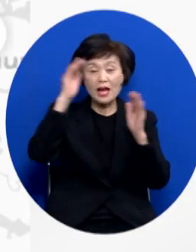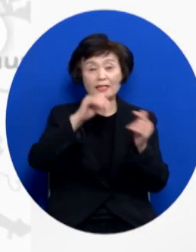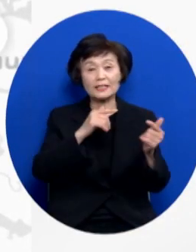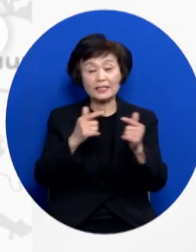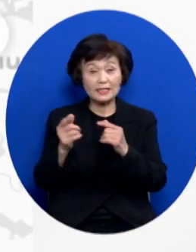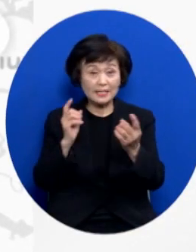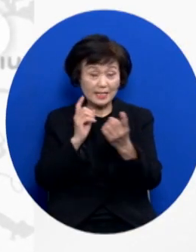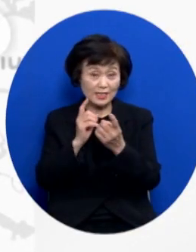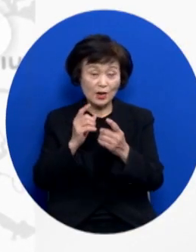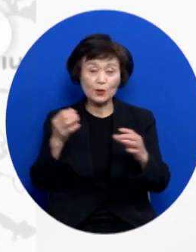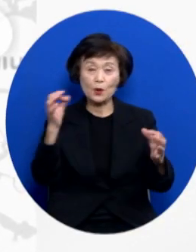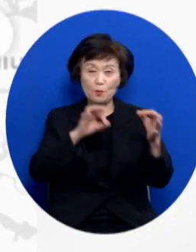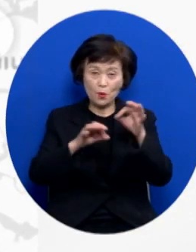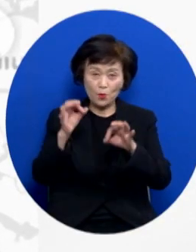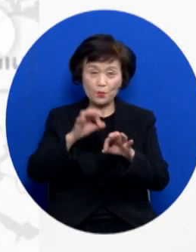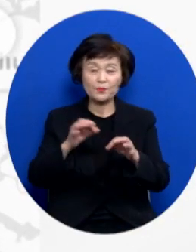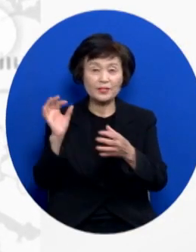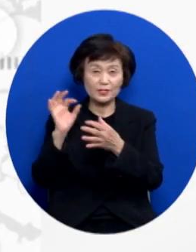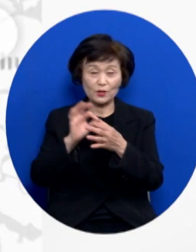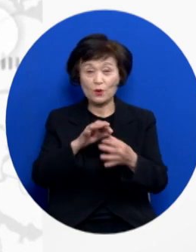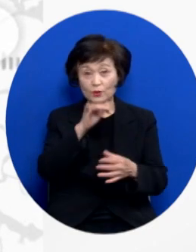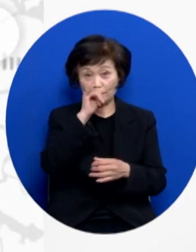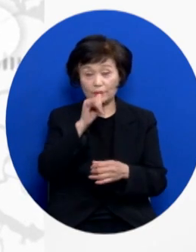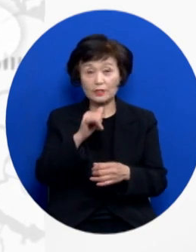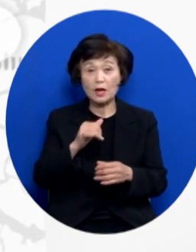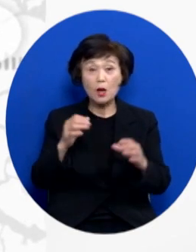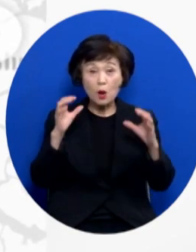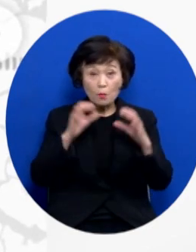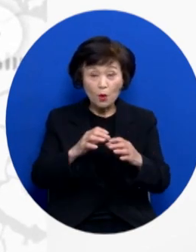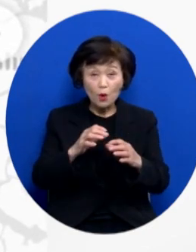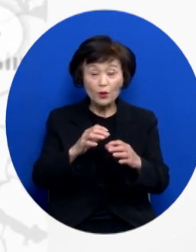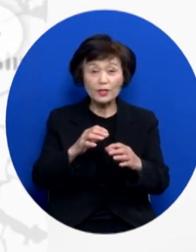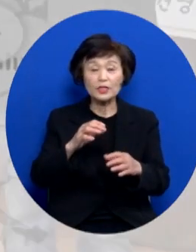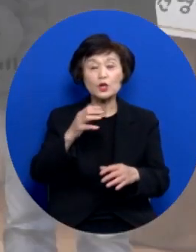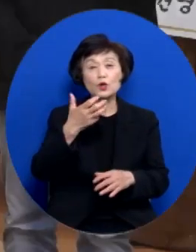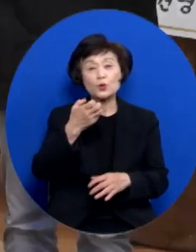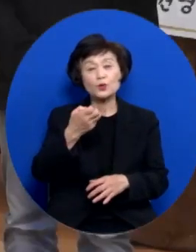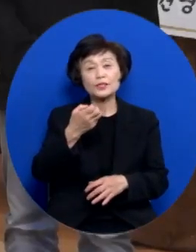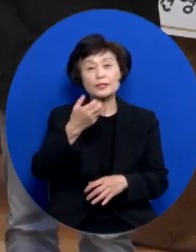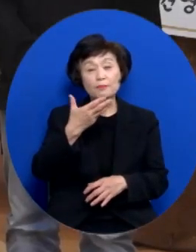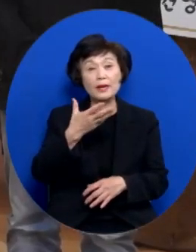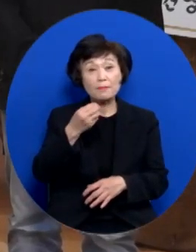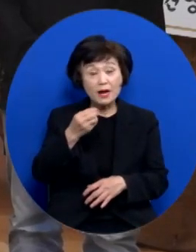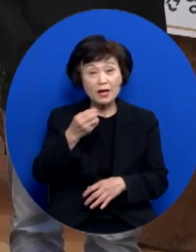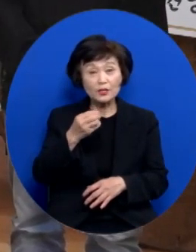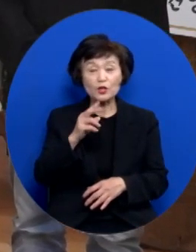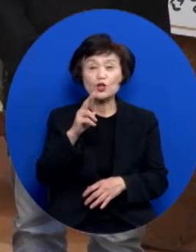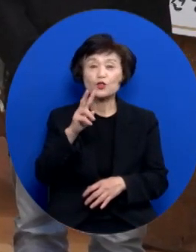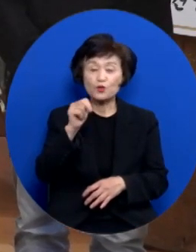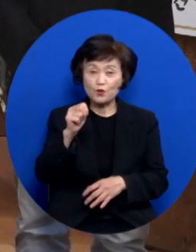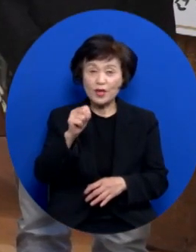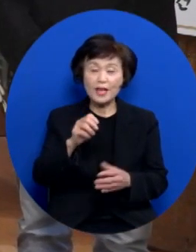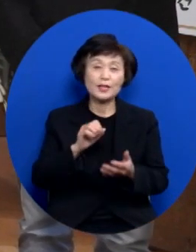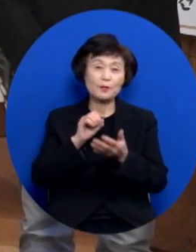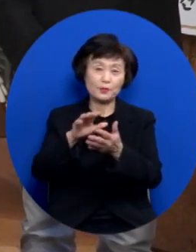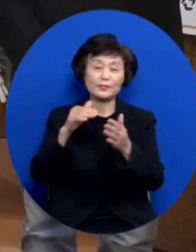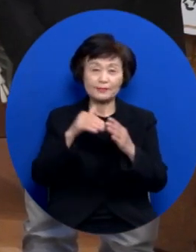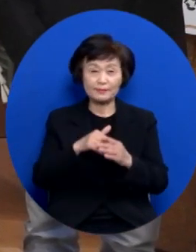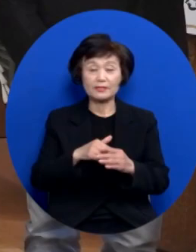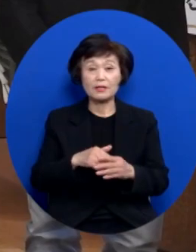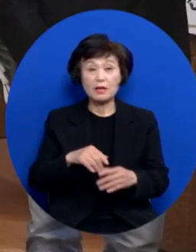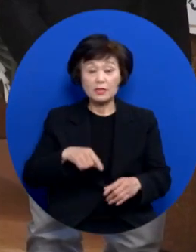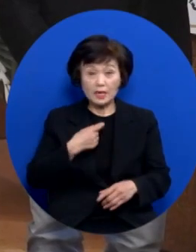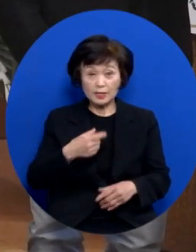진행했습니다. 이렇게 모인 성금 98만 원을 유엔 난민기구에 후원했습니다. 자신의 용돈을 십시일반 모은